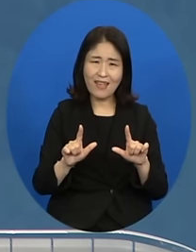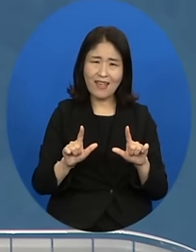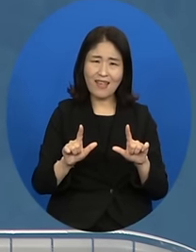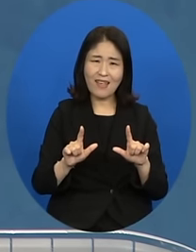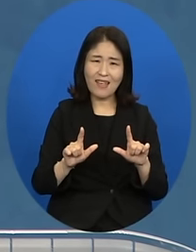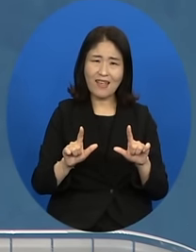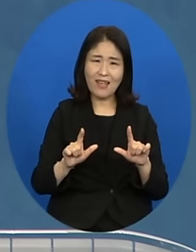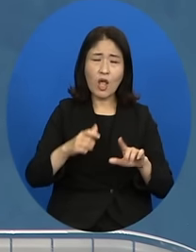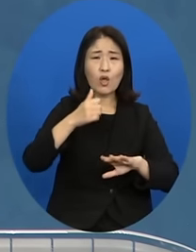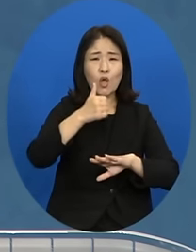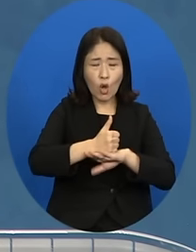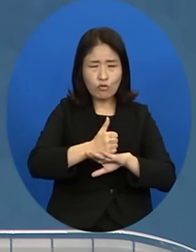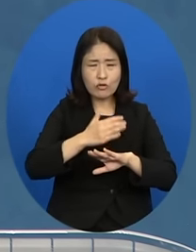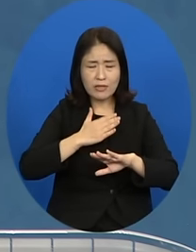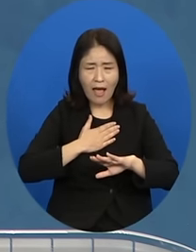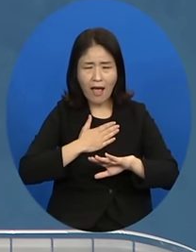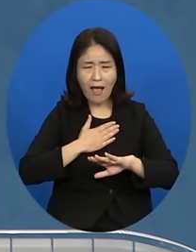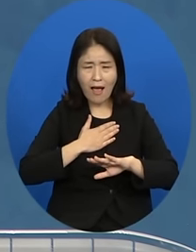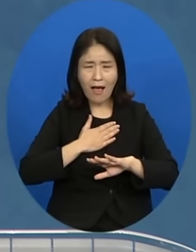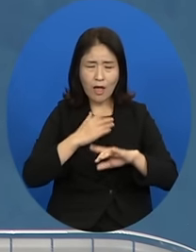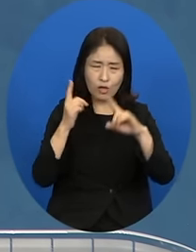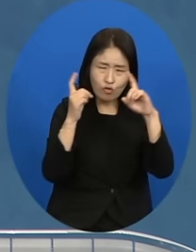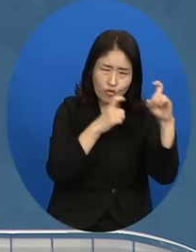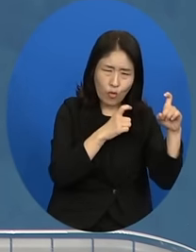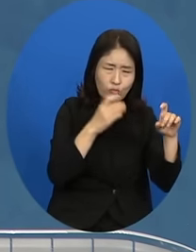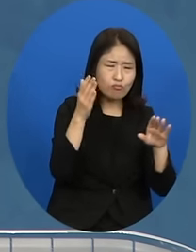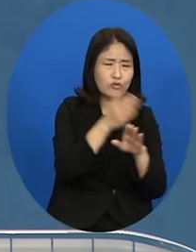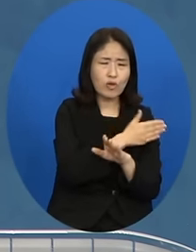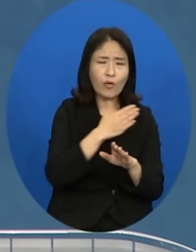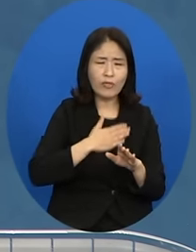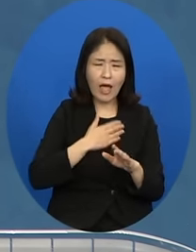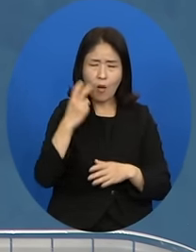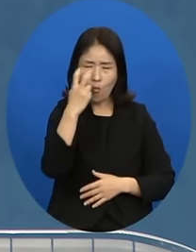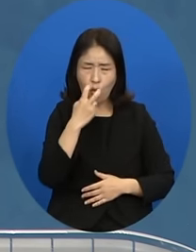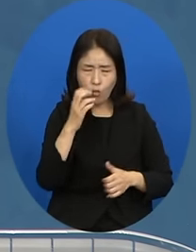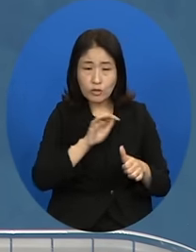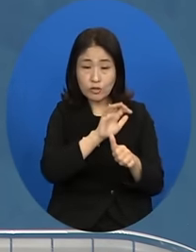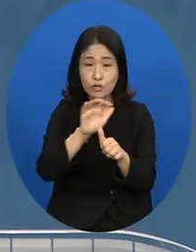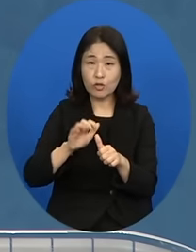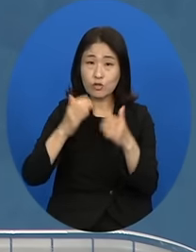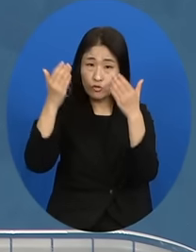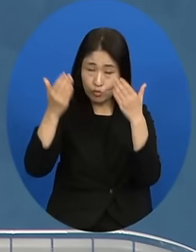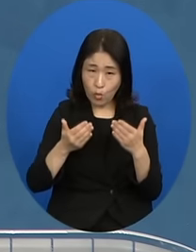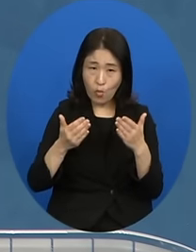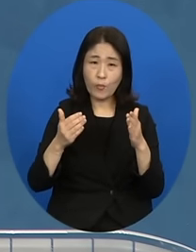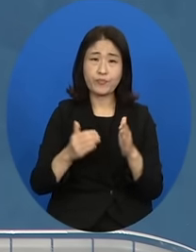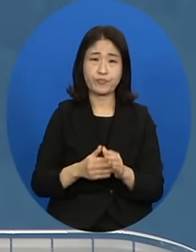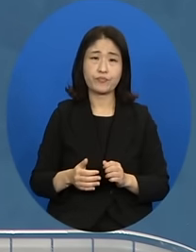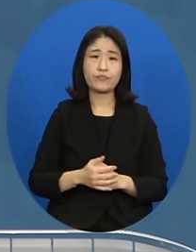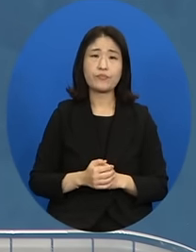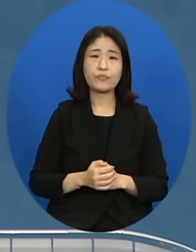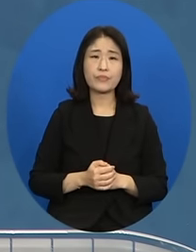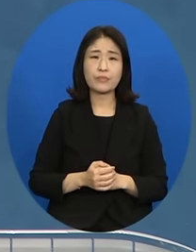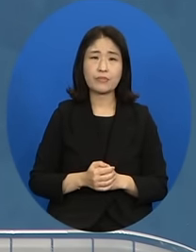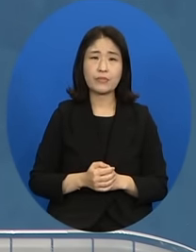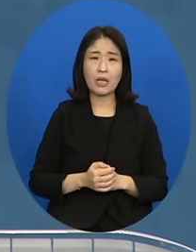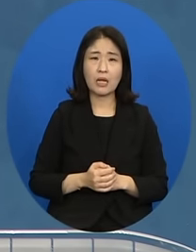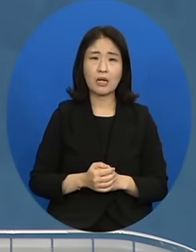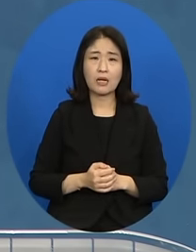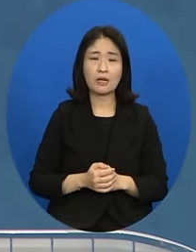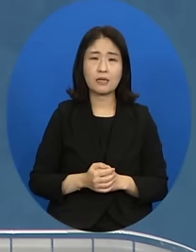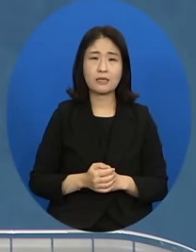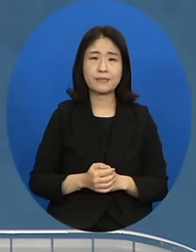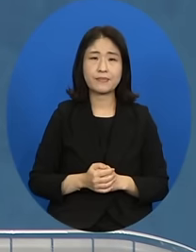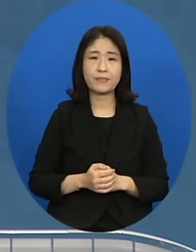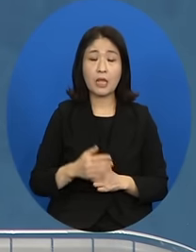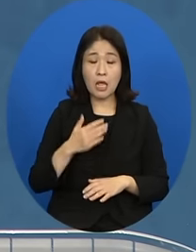모든 유혹으로부터 지켜주고 계세요. 그렇게 끊기 어려웠던 음란도 이기게 하시고 그리고